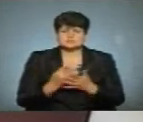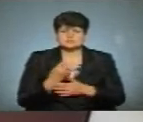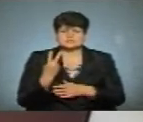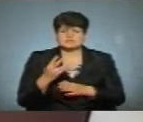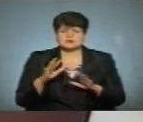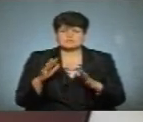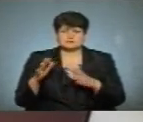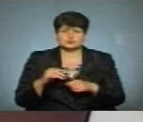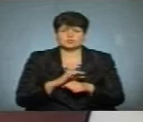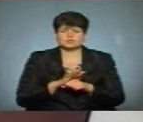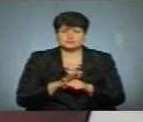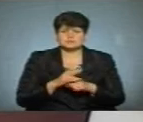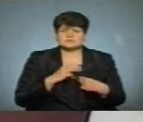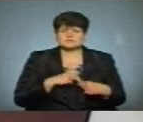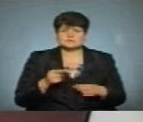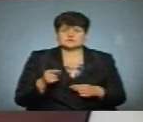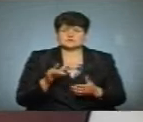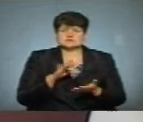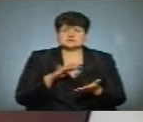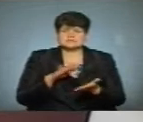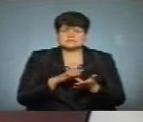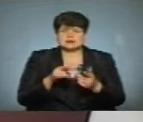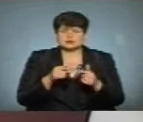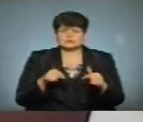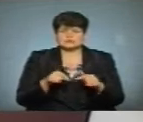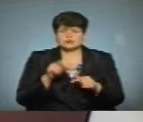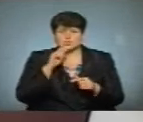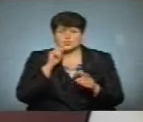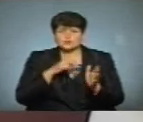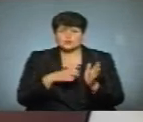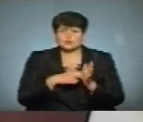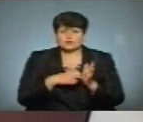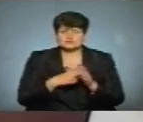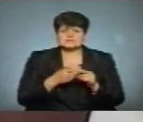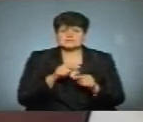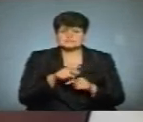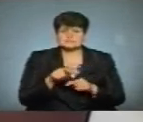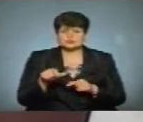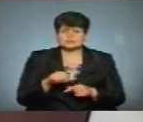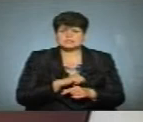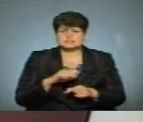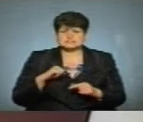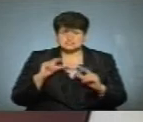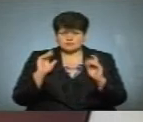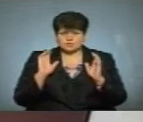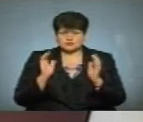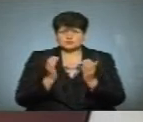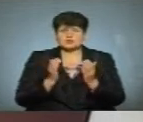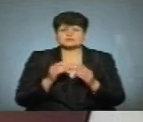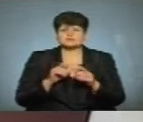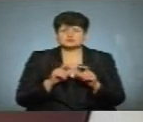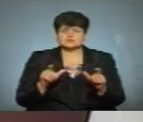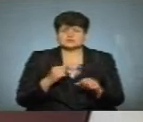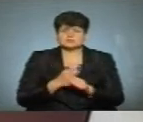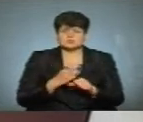випадки коронавірусу у працівників Тернопільського центрального відділення Укрпошти. Ці люди перебувають на самоізоляції. В установі